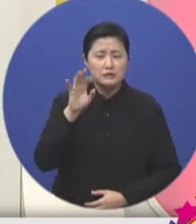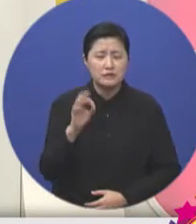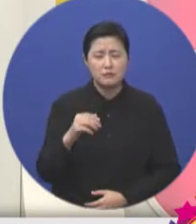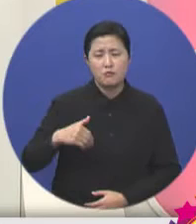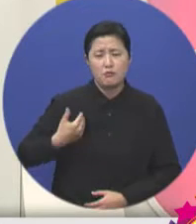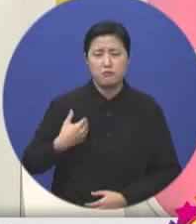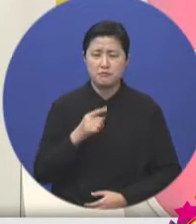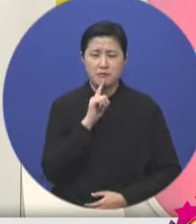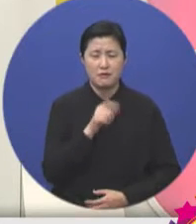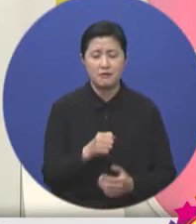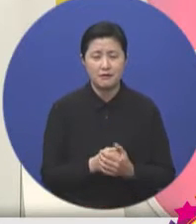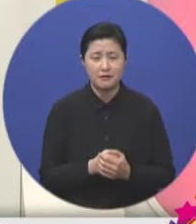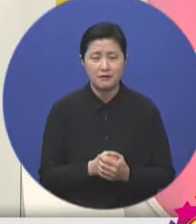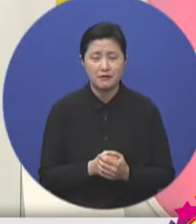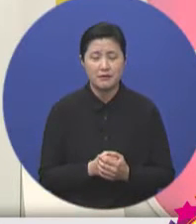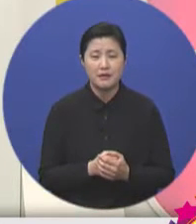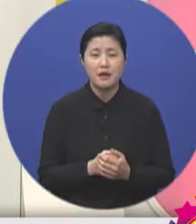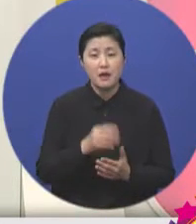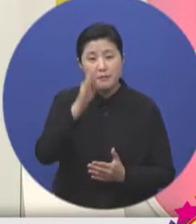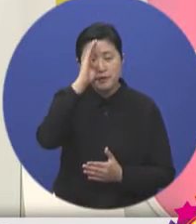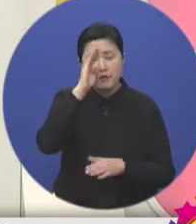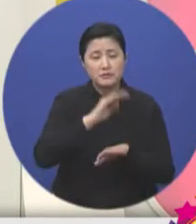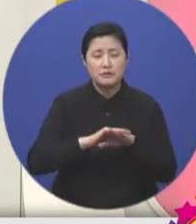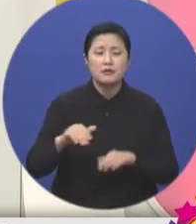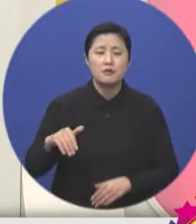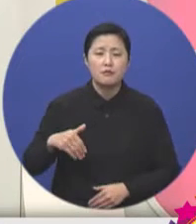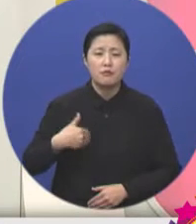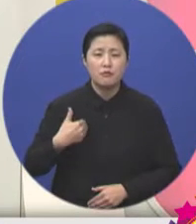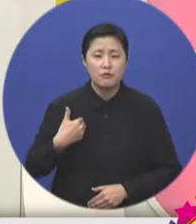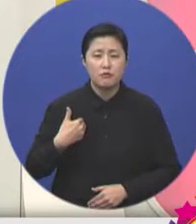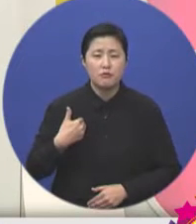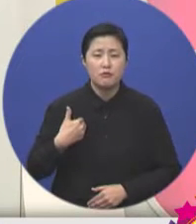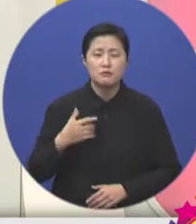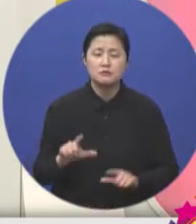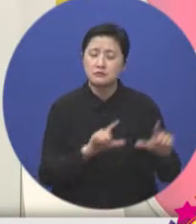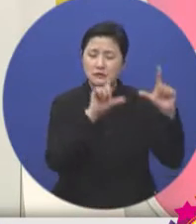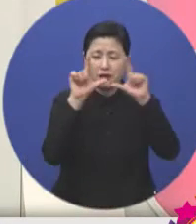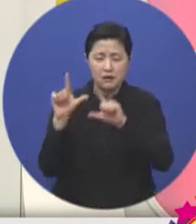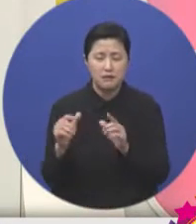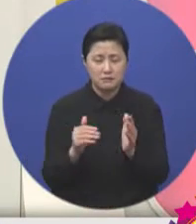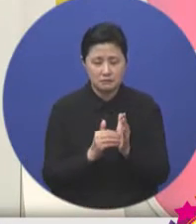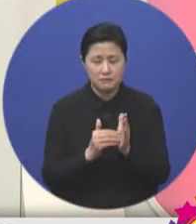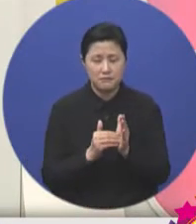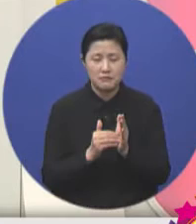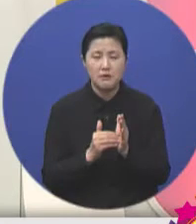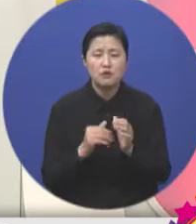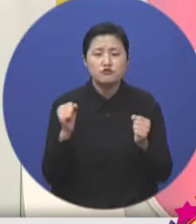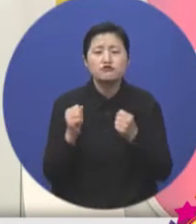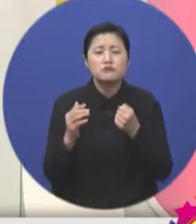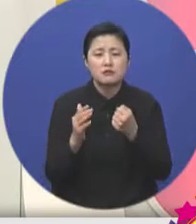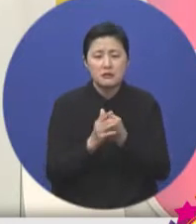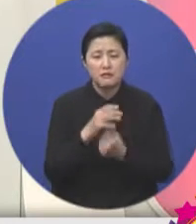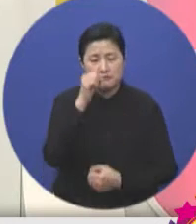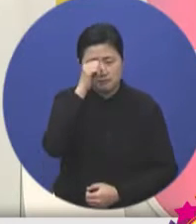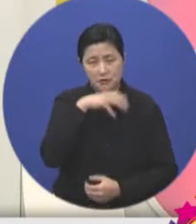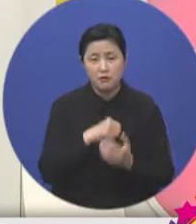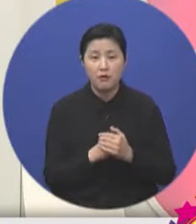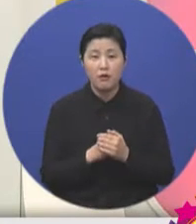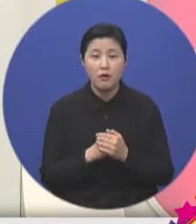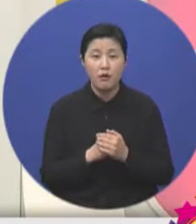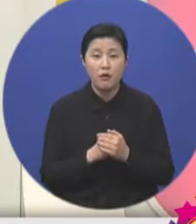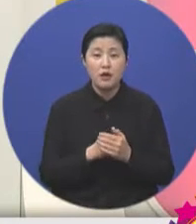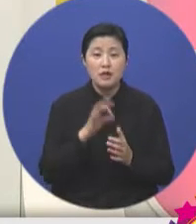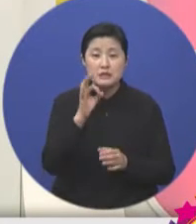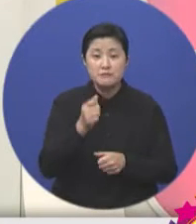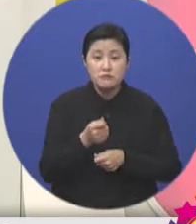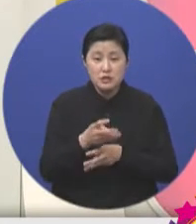살았어요. 동상이라는 병을 우리는 모르고 살았어요. 그래요? 추워서 그러려니 하고 그냥 30cm씩 빠져서 갔는데